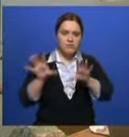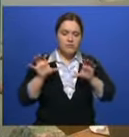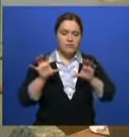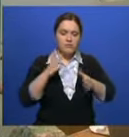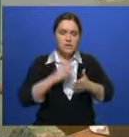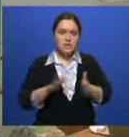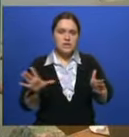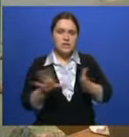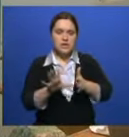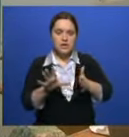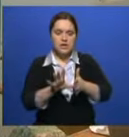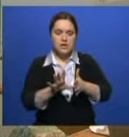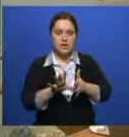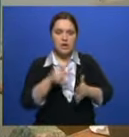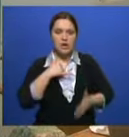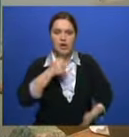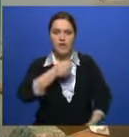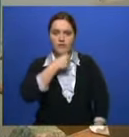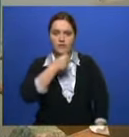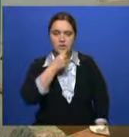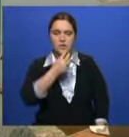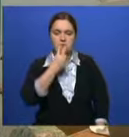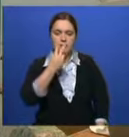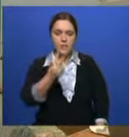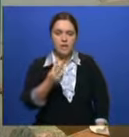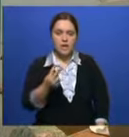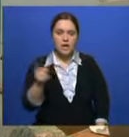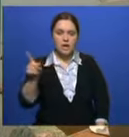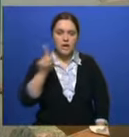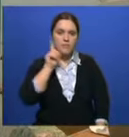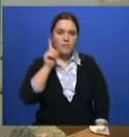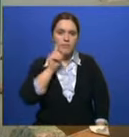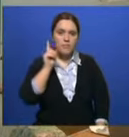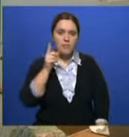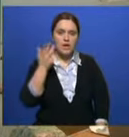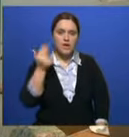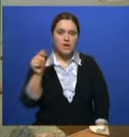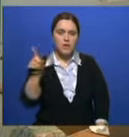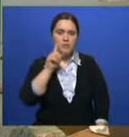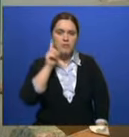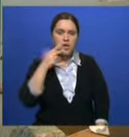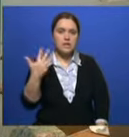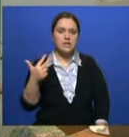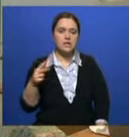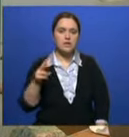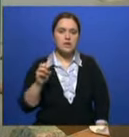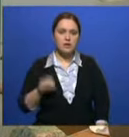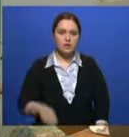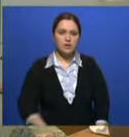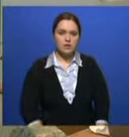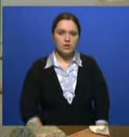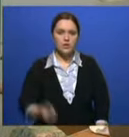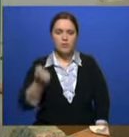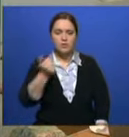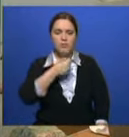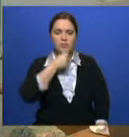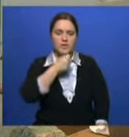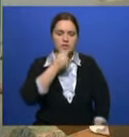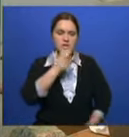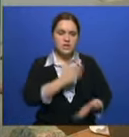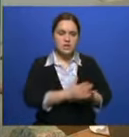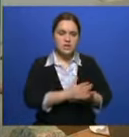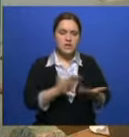и своего возраста. Потому что, смотрите, это вот ребята, которым немножко за 30, так. Ну, чуть постарше есть